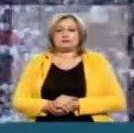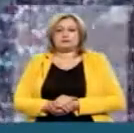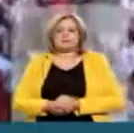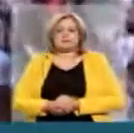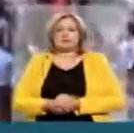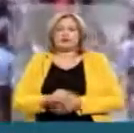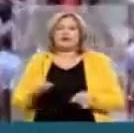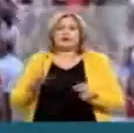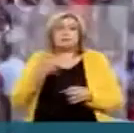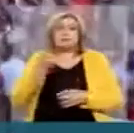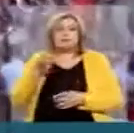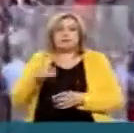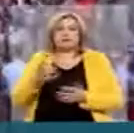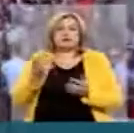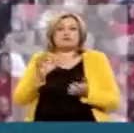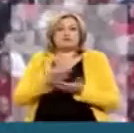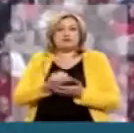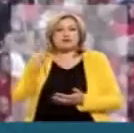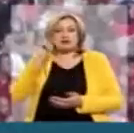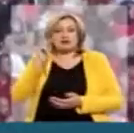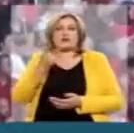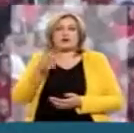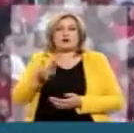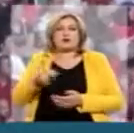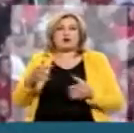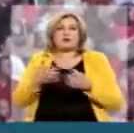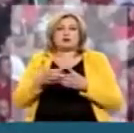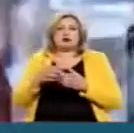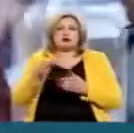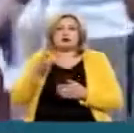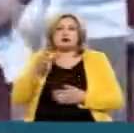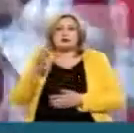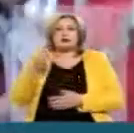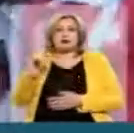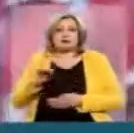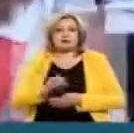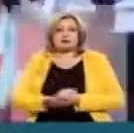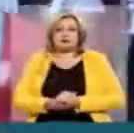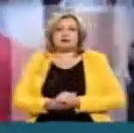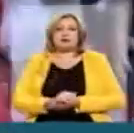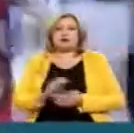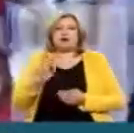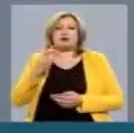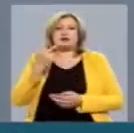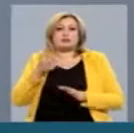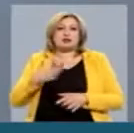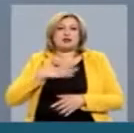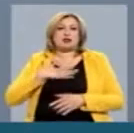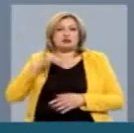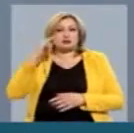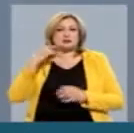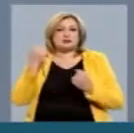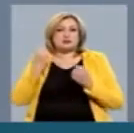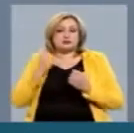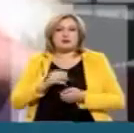Естеріңізге сала кетейік, 2017 жылы Түркияның Самсун қаласында үстел теннисінен өткен сурдо олимпиада чемпионатына 97